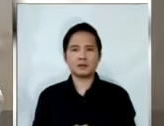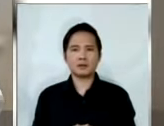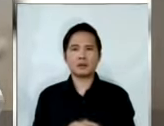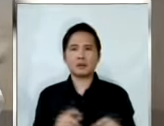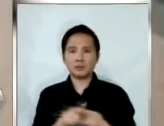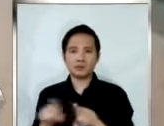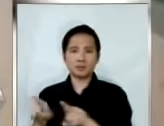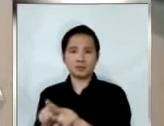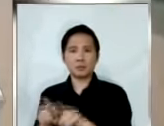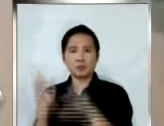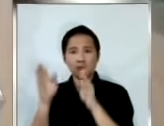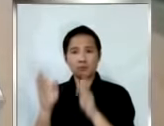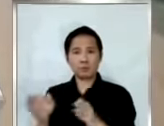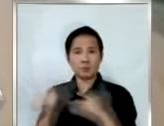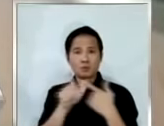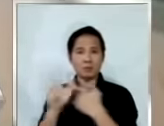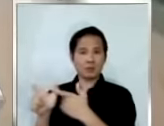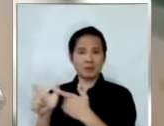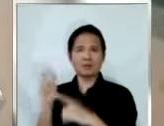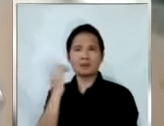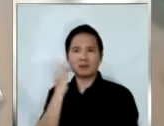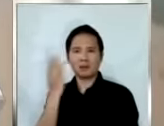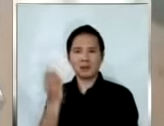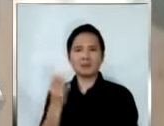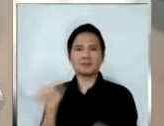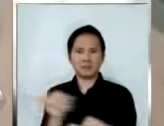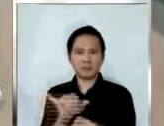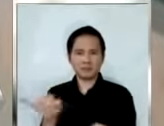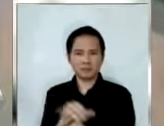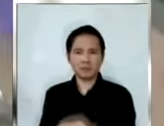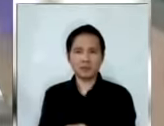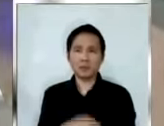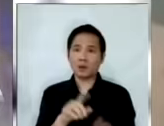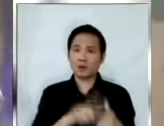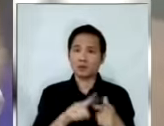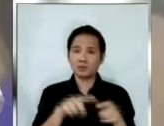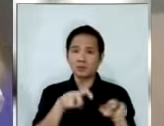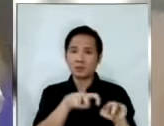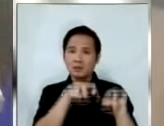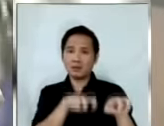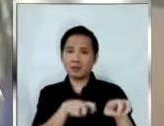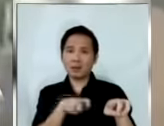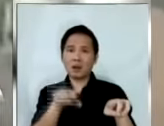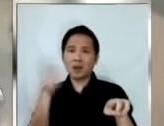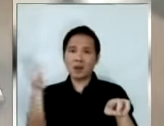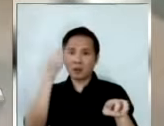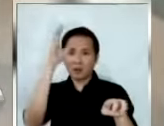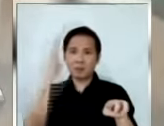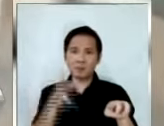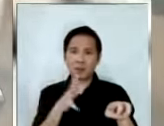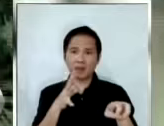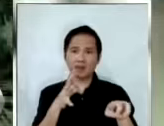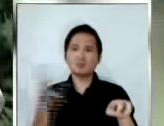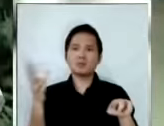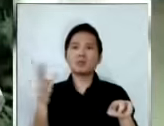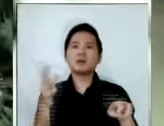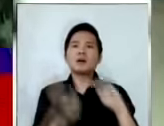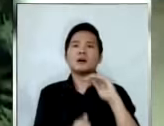Muammar Sharif. Patuloy naman pinaghahanap ang tumakas na si Joven Vinya. Na-trace din namin na yung baril na ginamit ni,